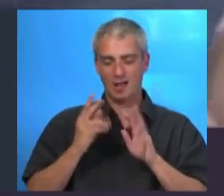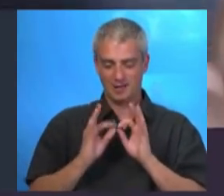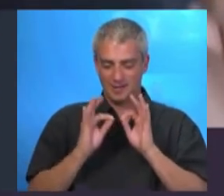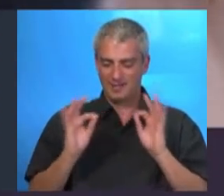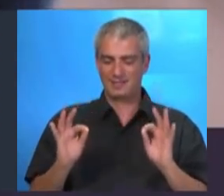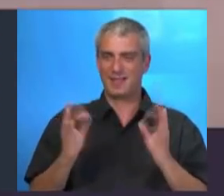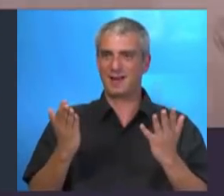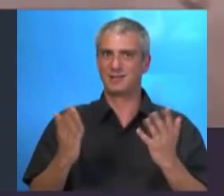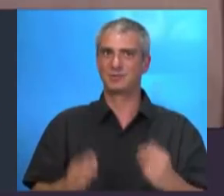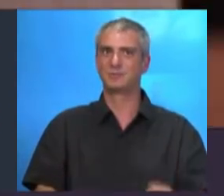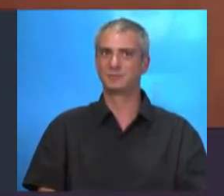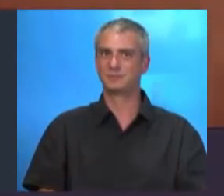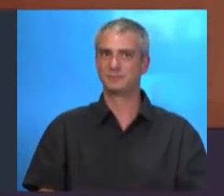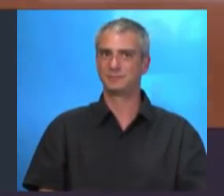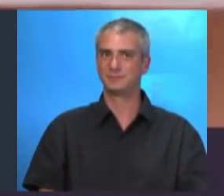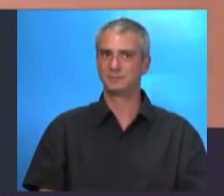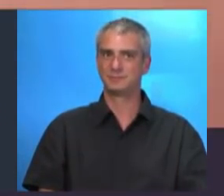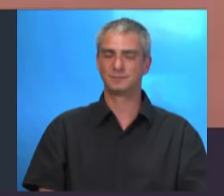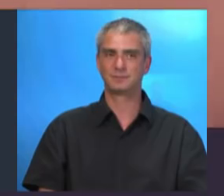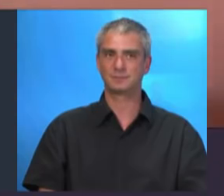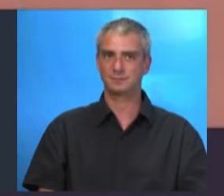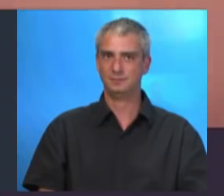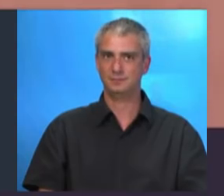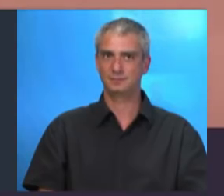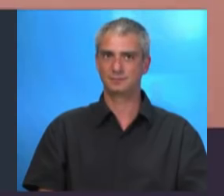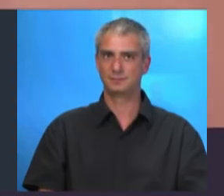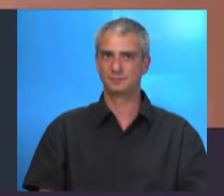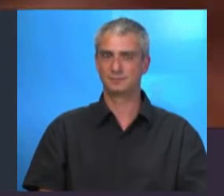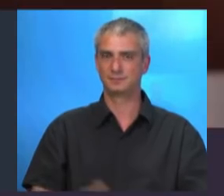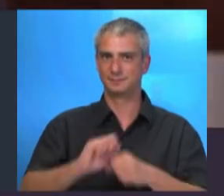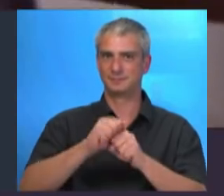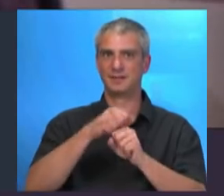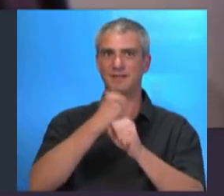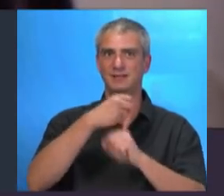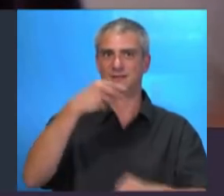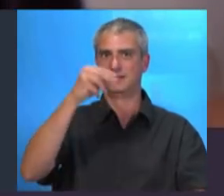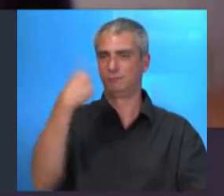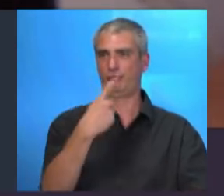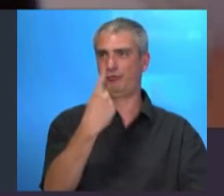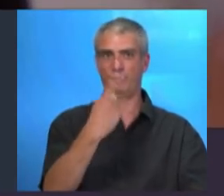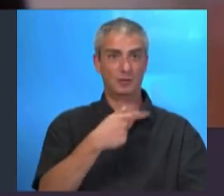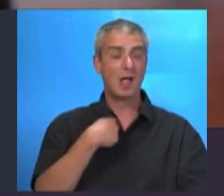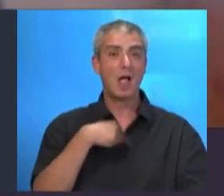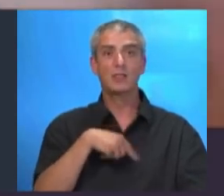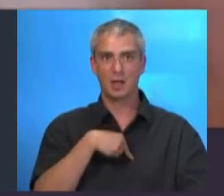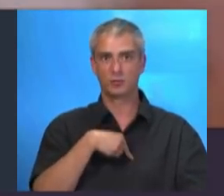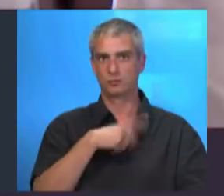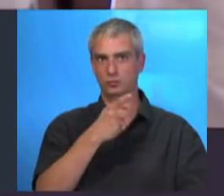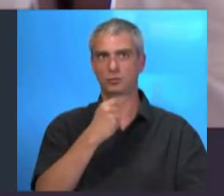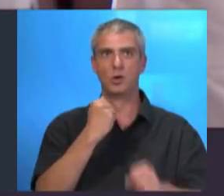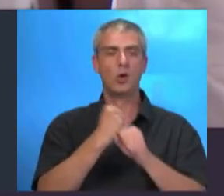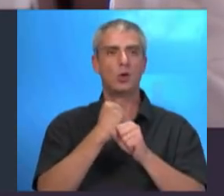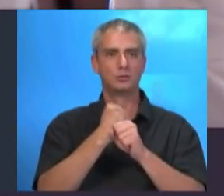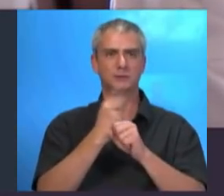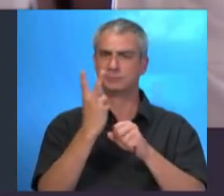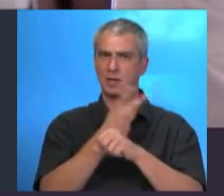הדרך. סקור ותעשה וורטקס. זה בעצם החומוס הרגיל שאתה מכיר, אנחנו משתמשים בזן רגיל לחלוטין, אנחנו פשוט